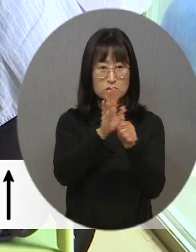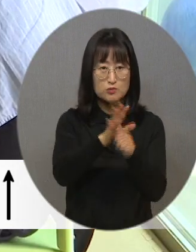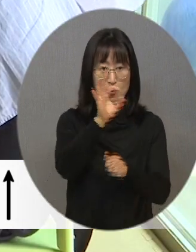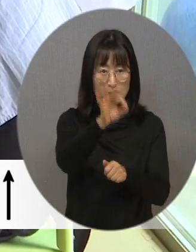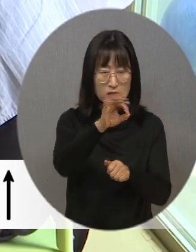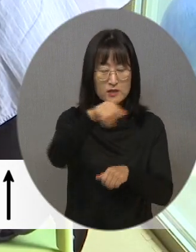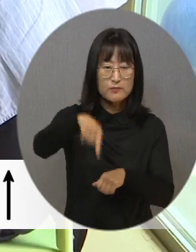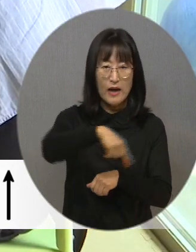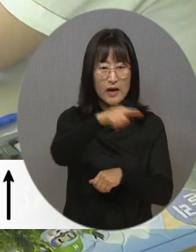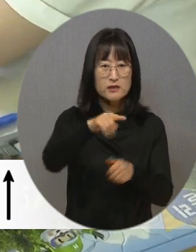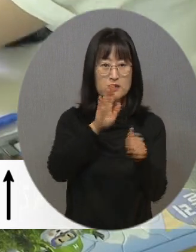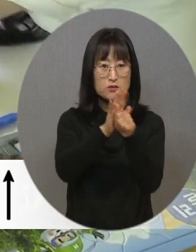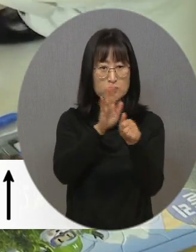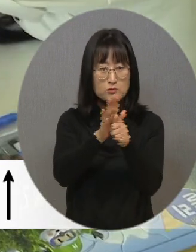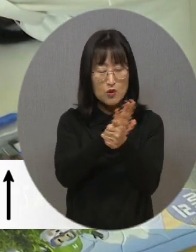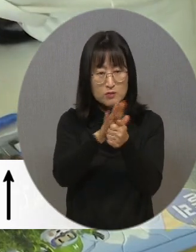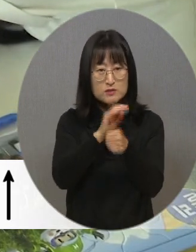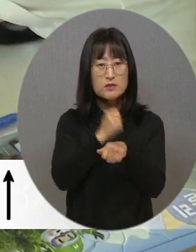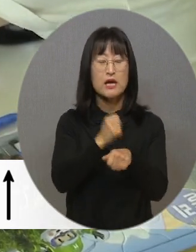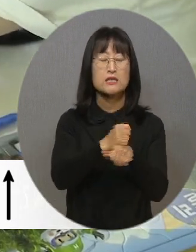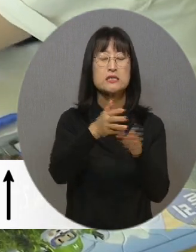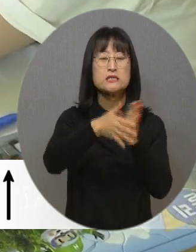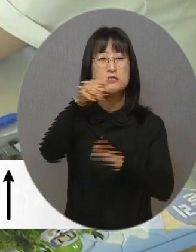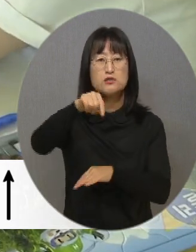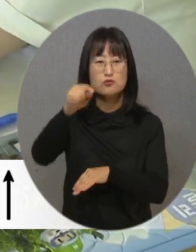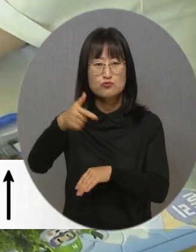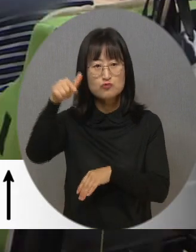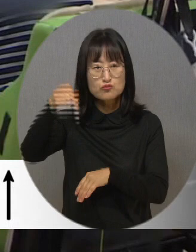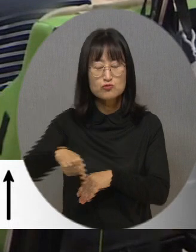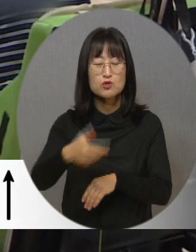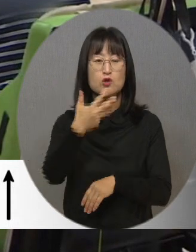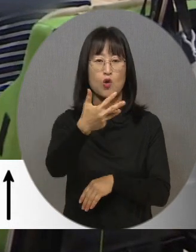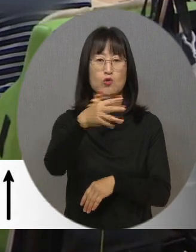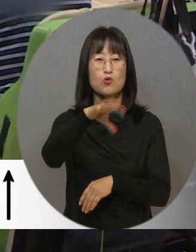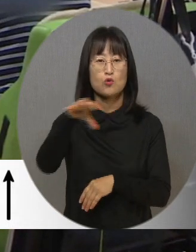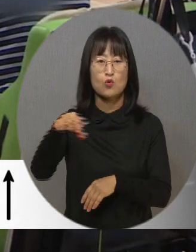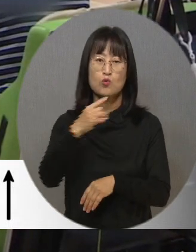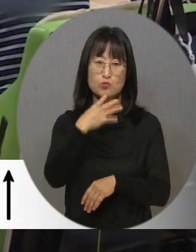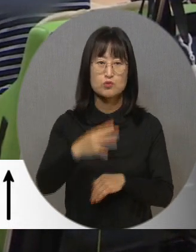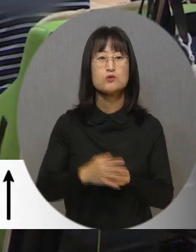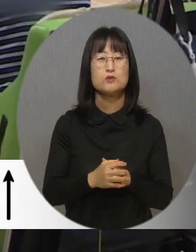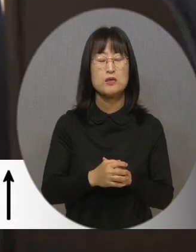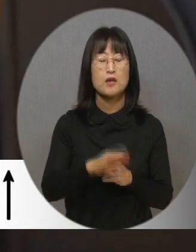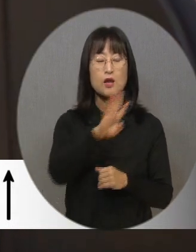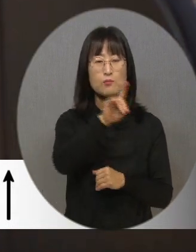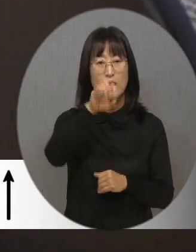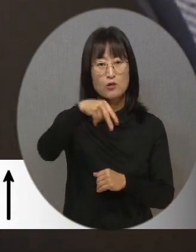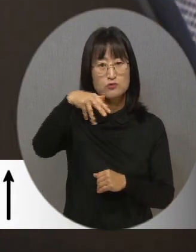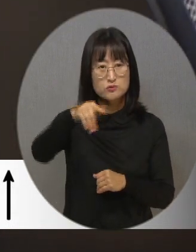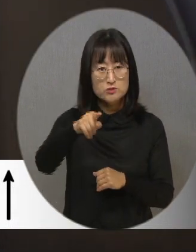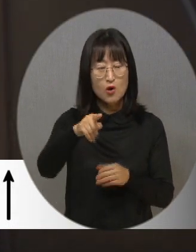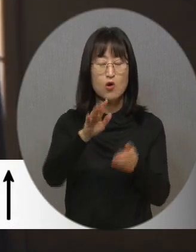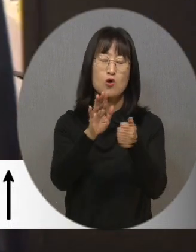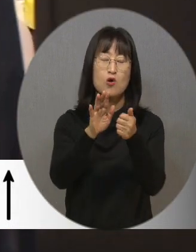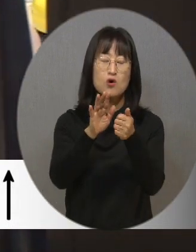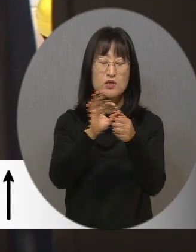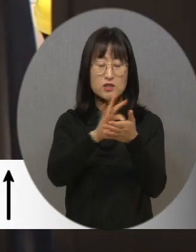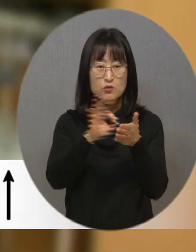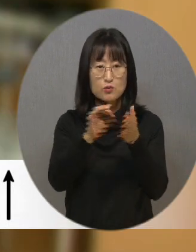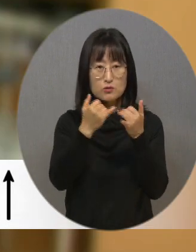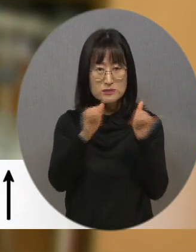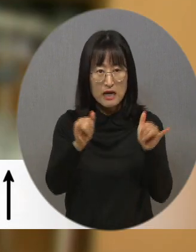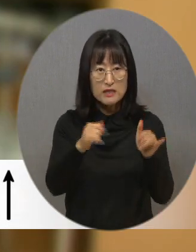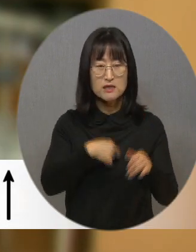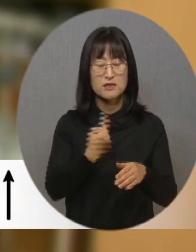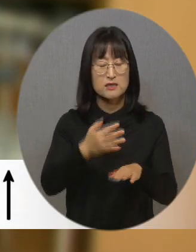서비스를 제공하는 시군구는 단 8곳에 불과했습니다. 바우처 이용자에게는 전액 자부담 대상에 비해 단가를